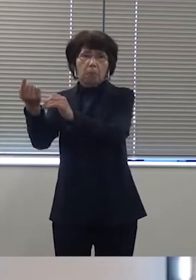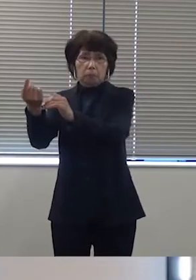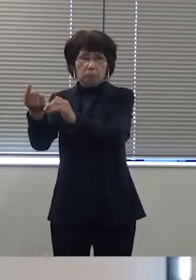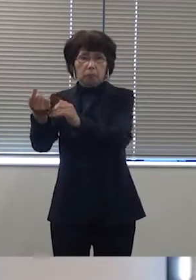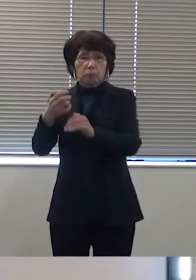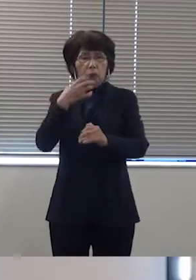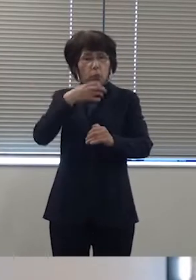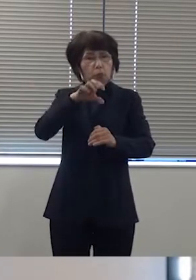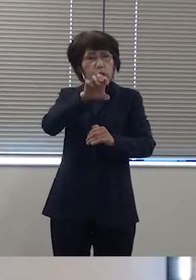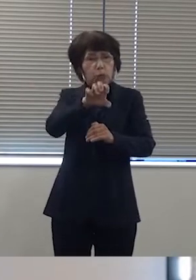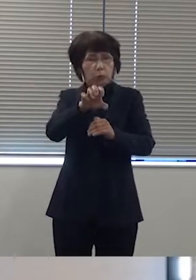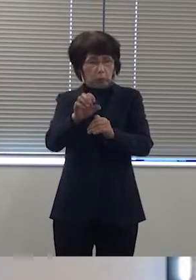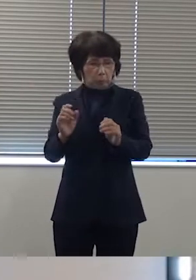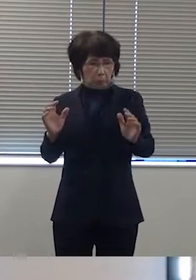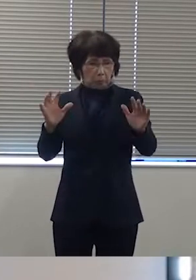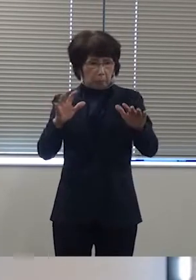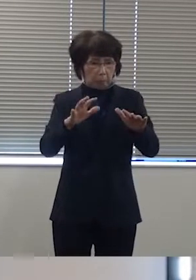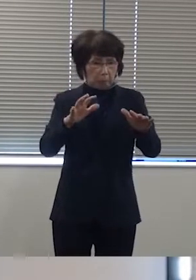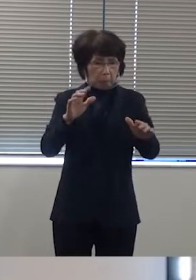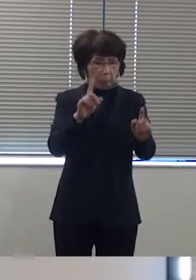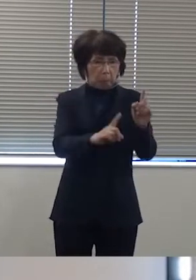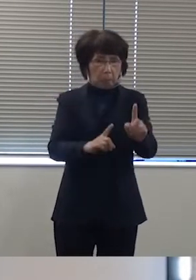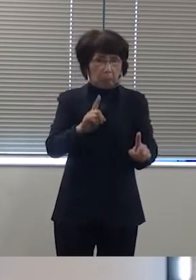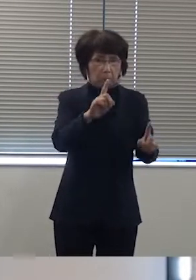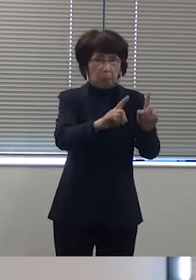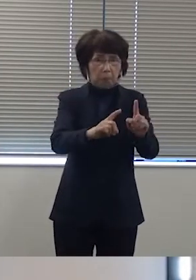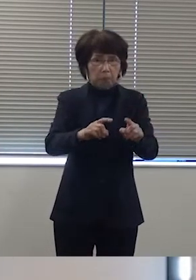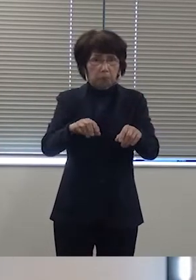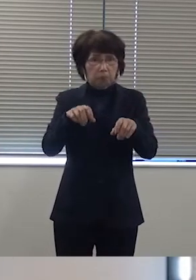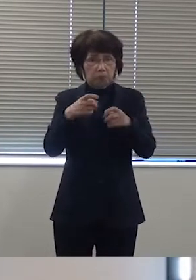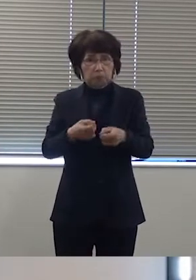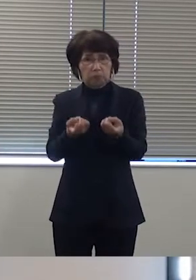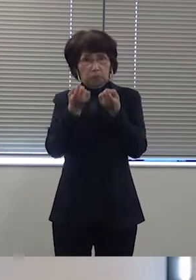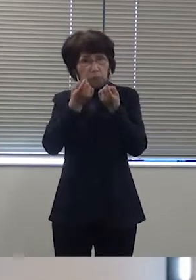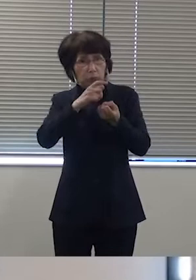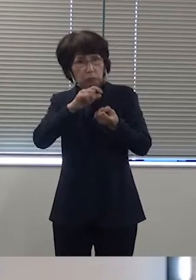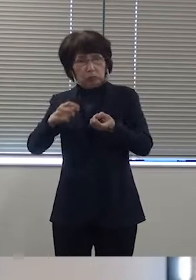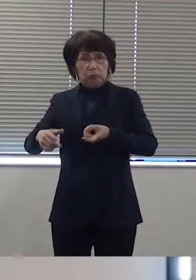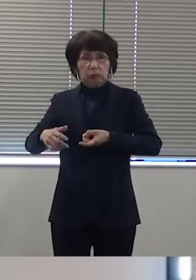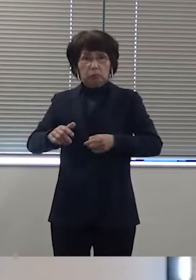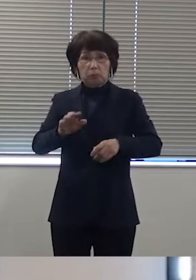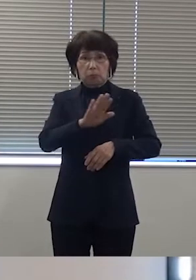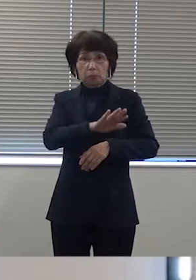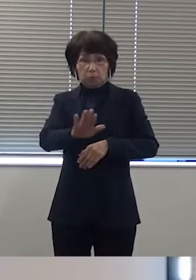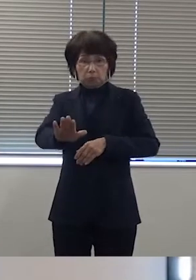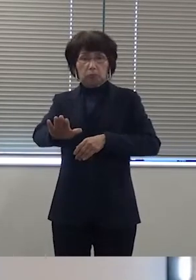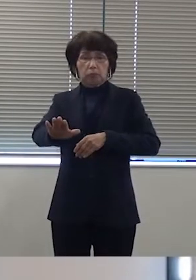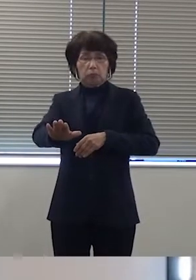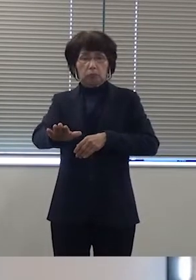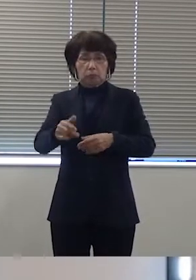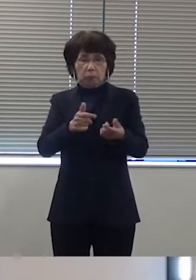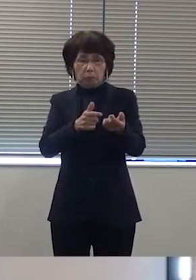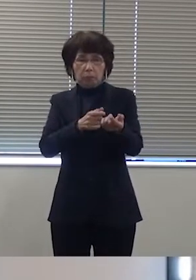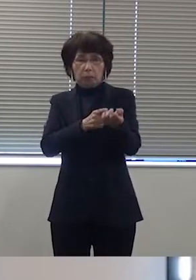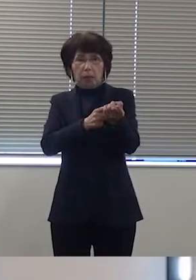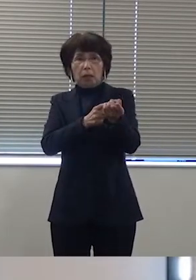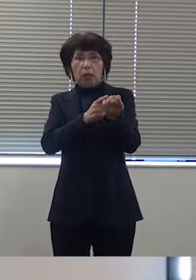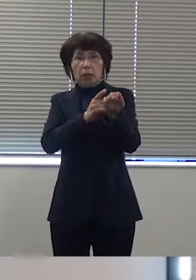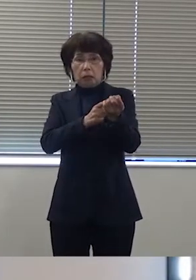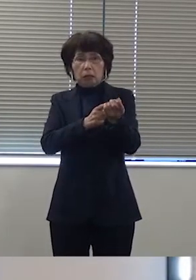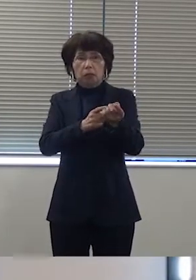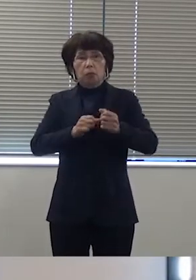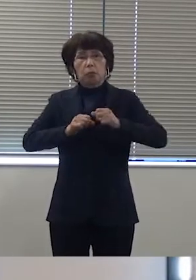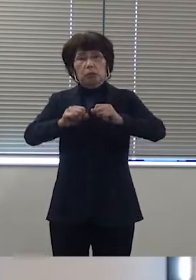対策のいわゆる判断が少なくなってますので、実施体を作りたいと思ってまして、その